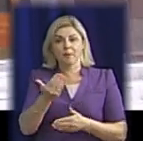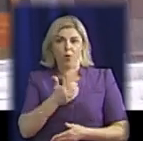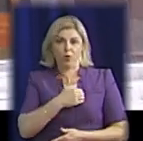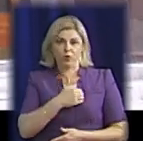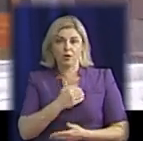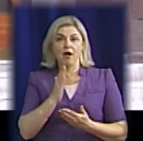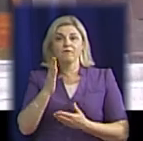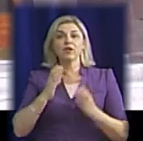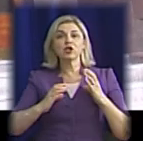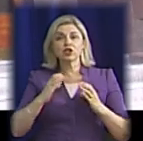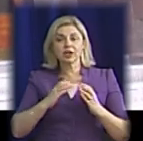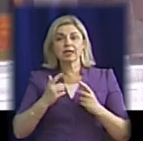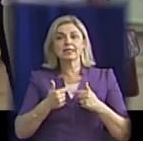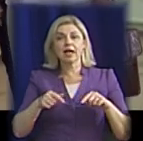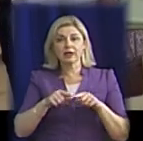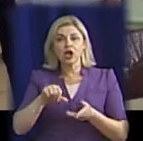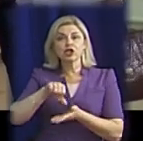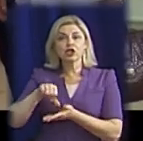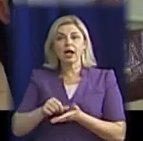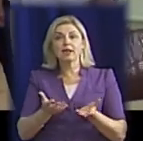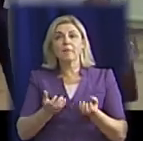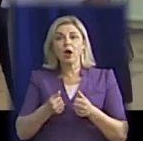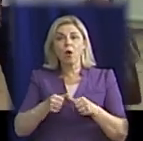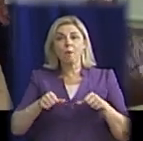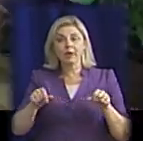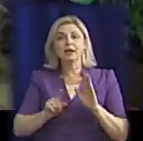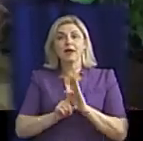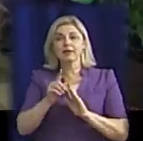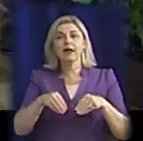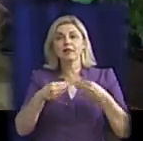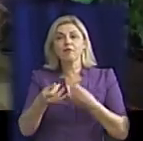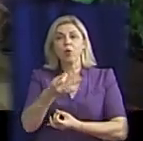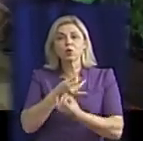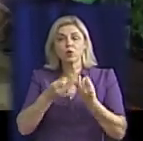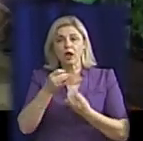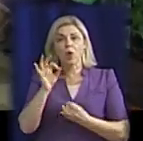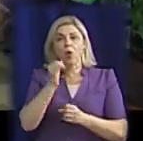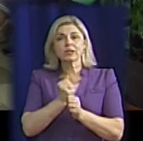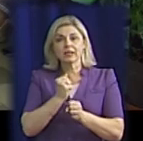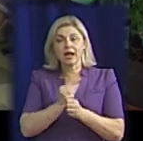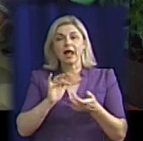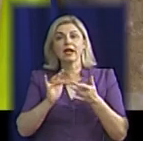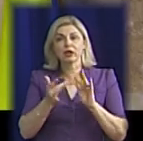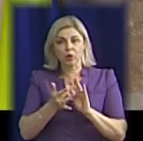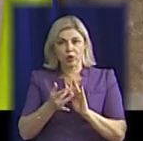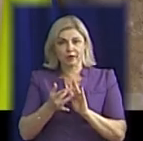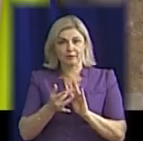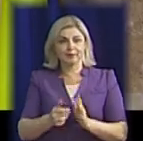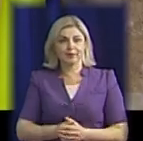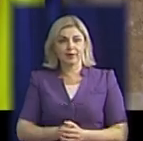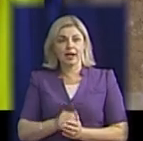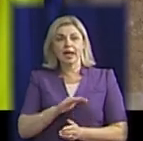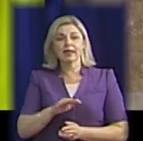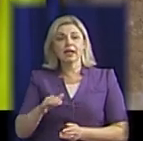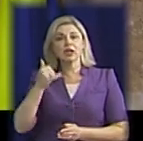У вищих навчальних закладах члени приймальної комісії вже розпочали надавати консультації щодо створення електронних кабінетів. Діти